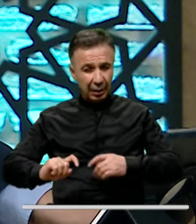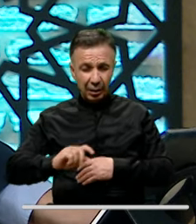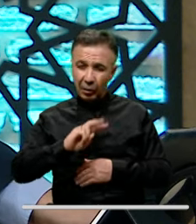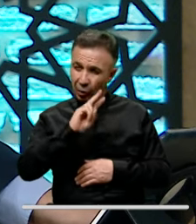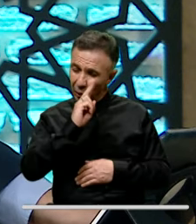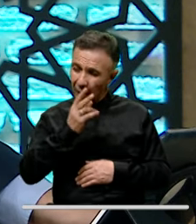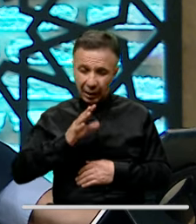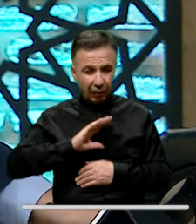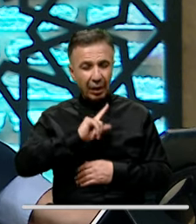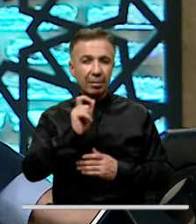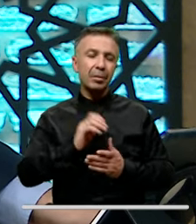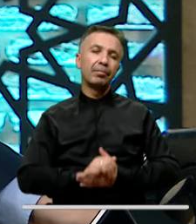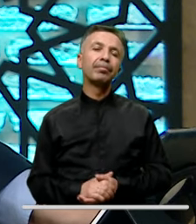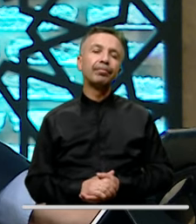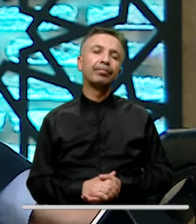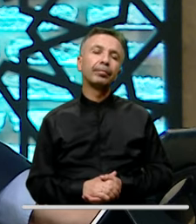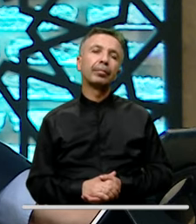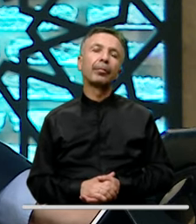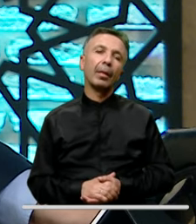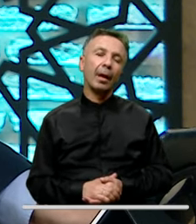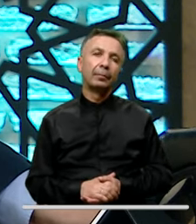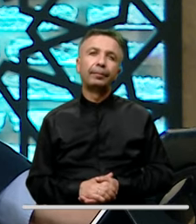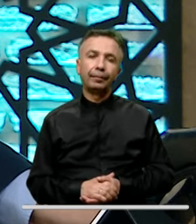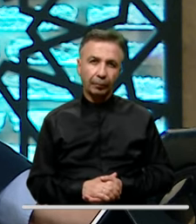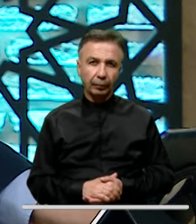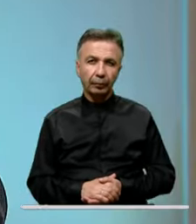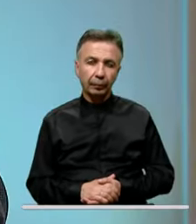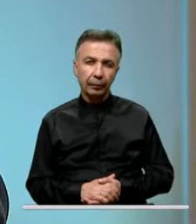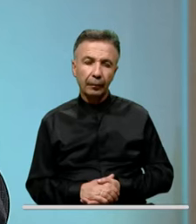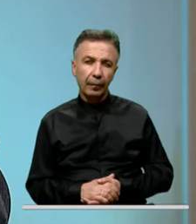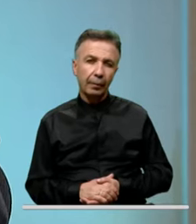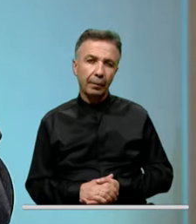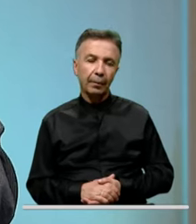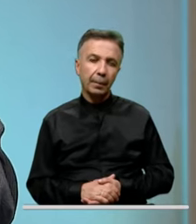dinimiz bu konuda ne der? Biz bunu çok merak ediyoruz demiş Merve Hanım. Ne dersiniz?